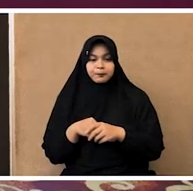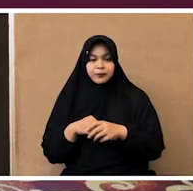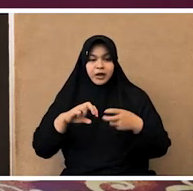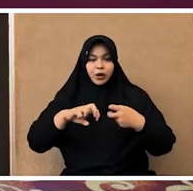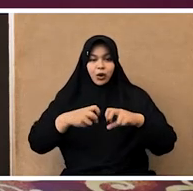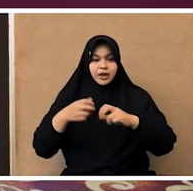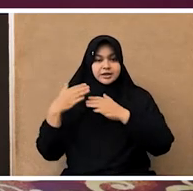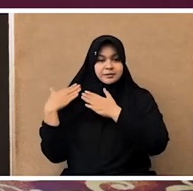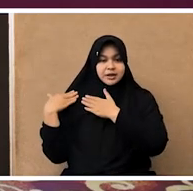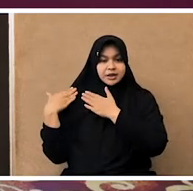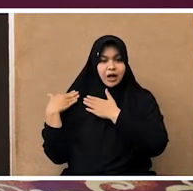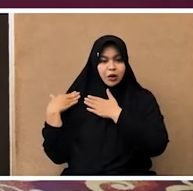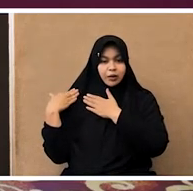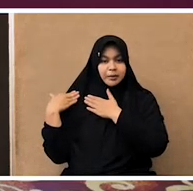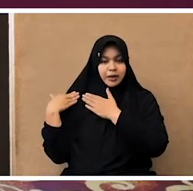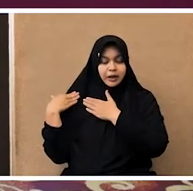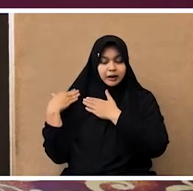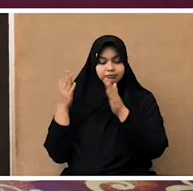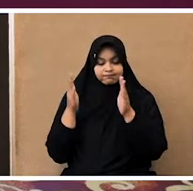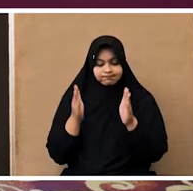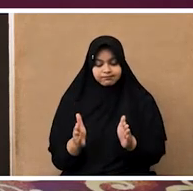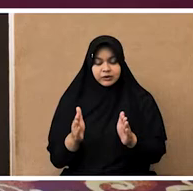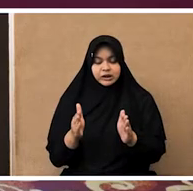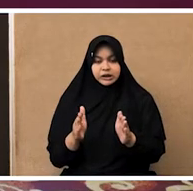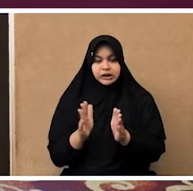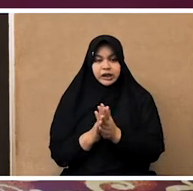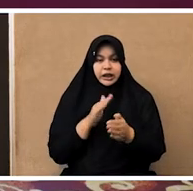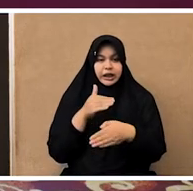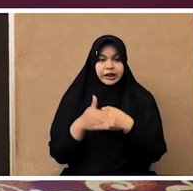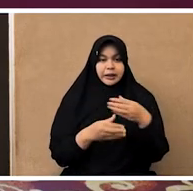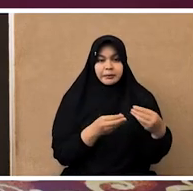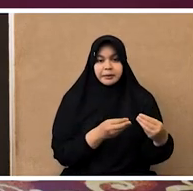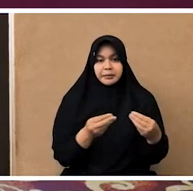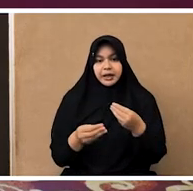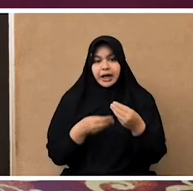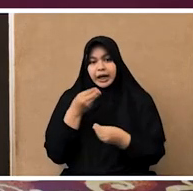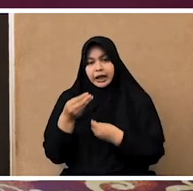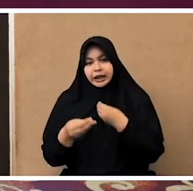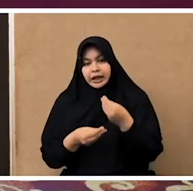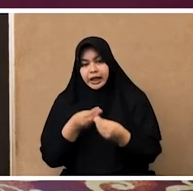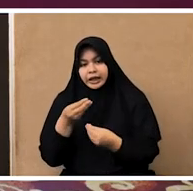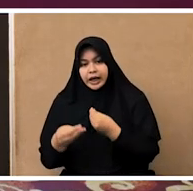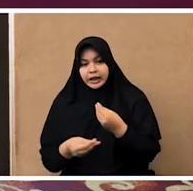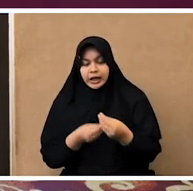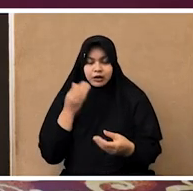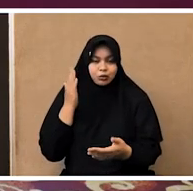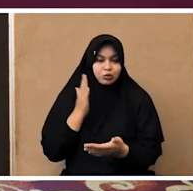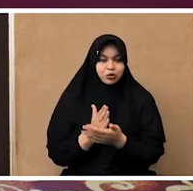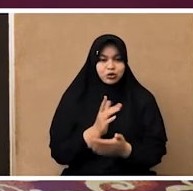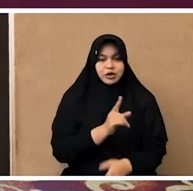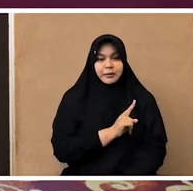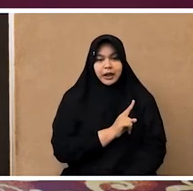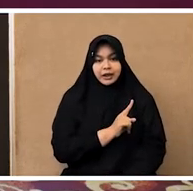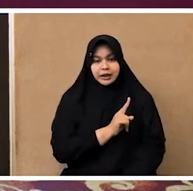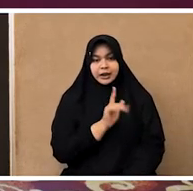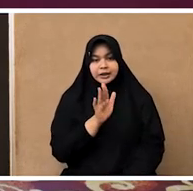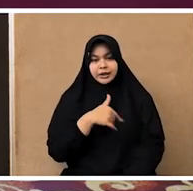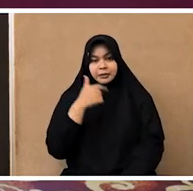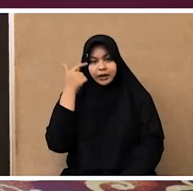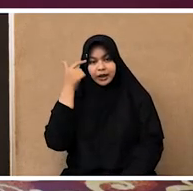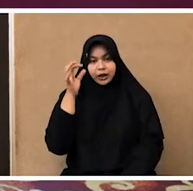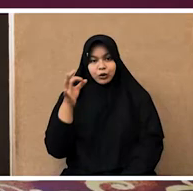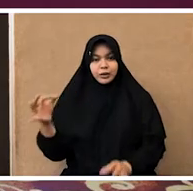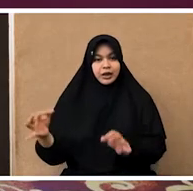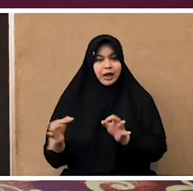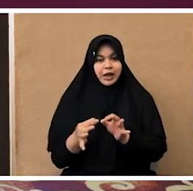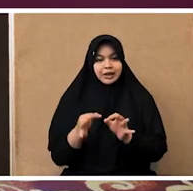pertanggungjawaban dan teknis untuk kemudian bisa memberikan keterangan dan mengambil keputusan secara mandiri Saya pikir itu ya